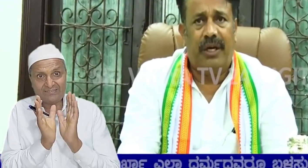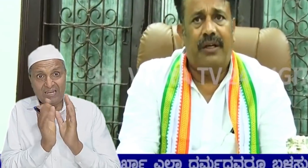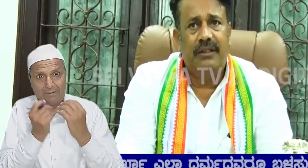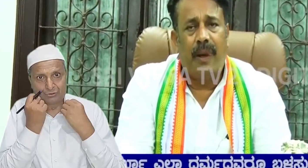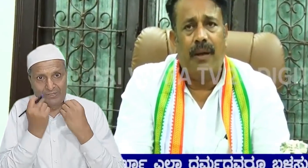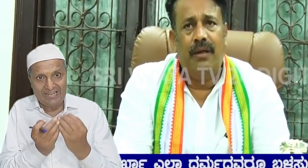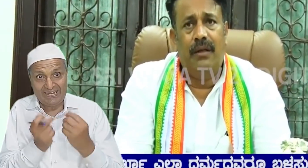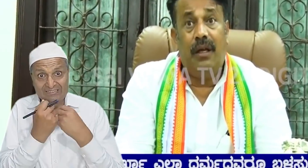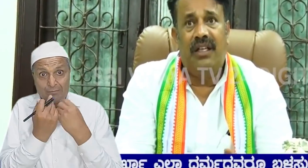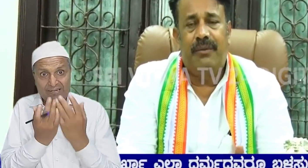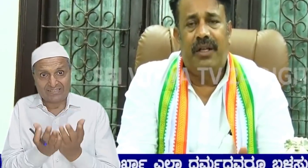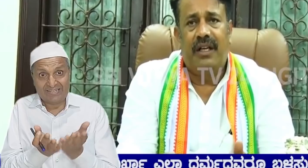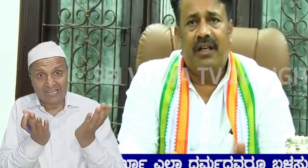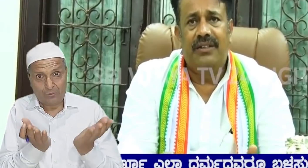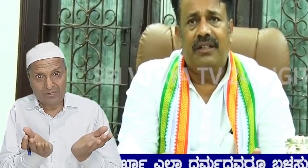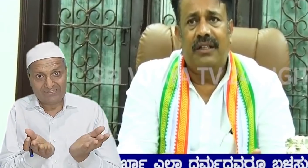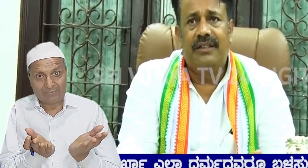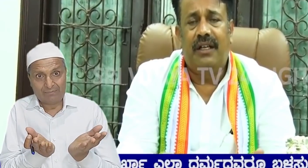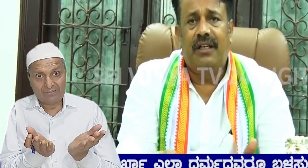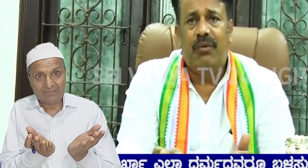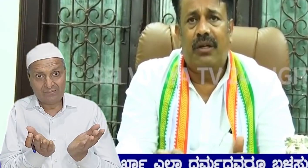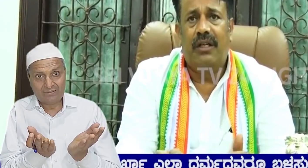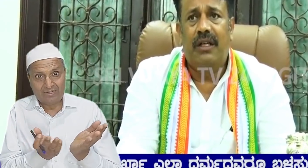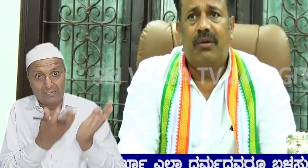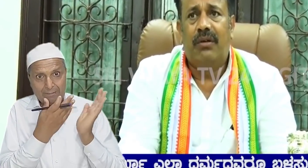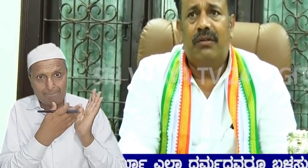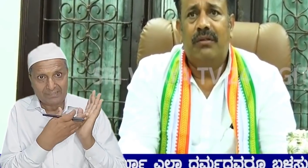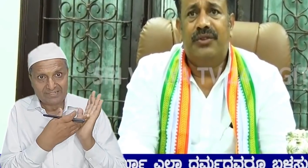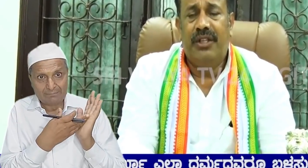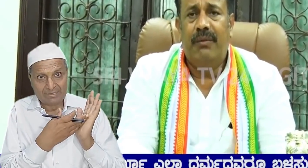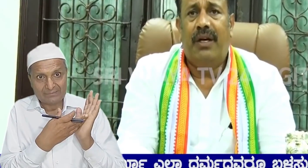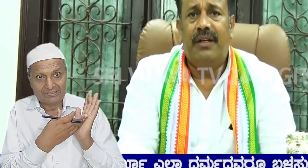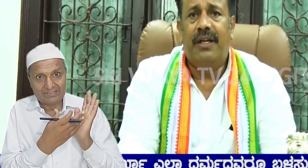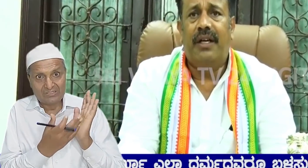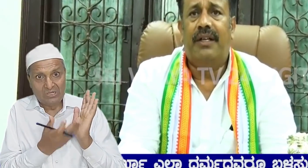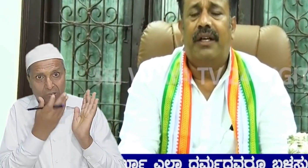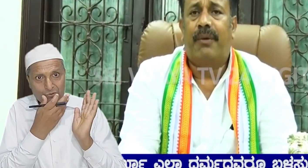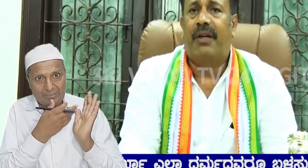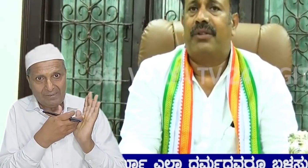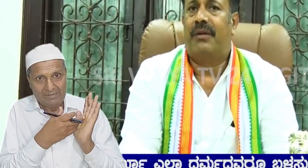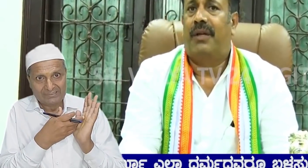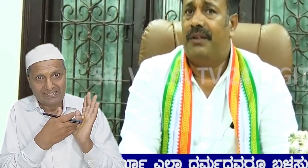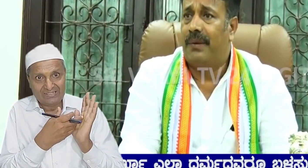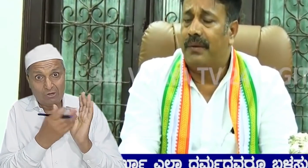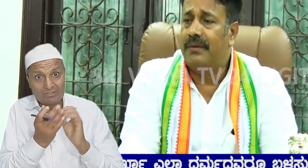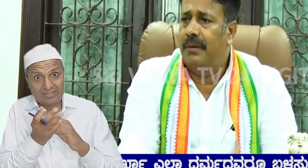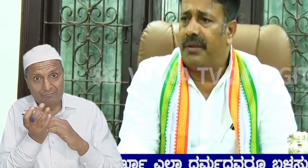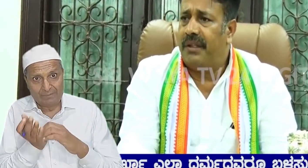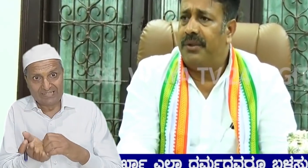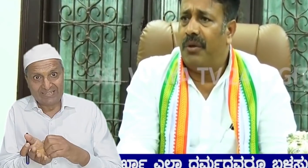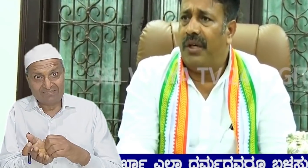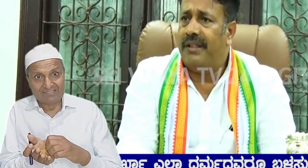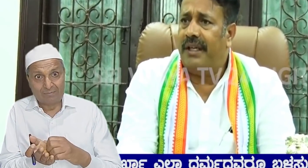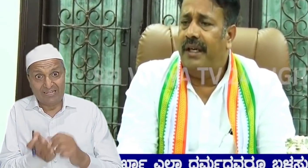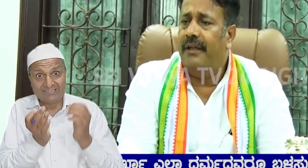चलता। अब सुनेंगे तब बात करेंगे क्या हुआ है इसके बारे में, पात्रा के बारे में बताया, उससे पहले बताया, और कल